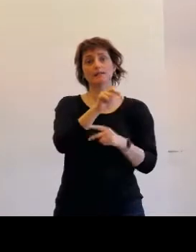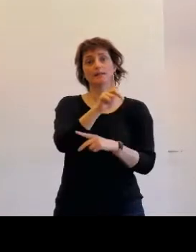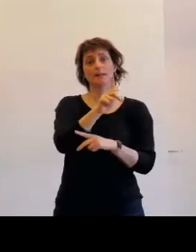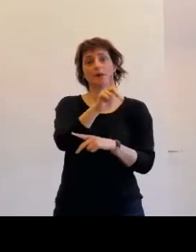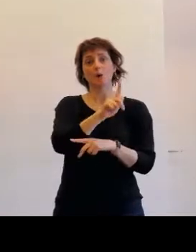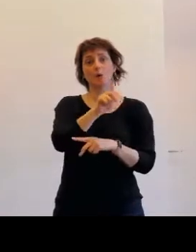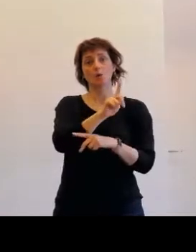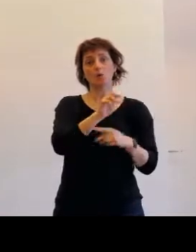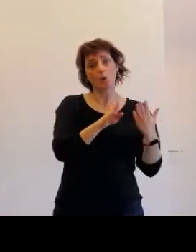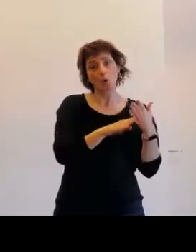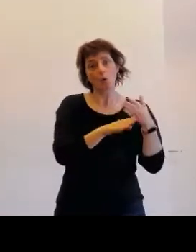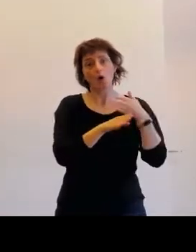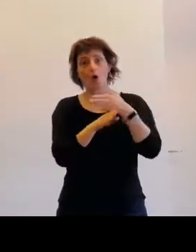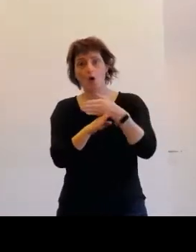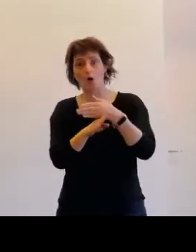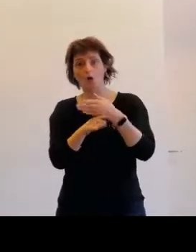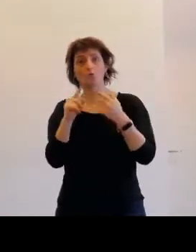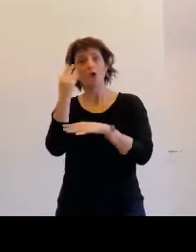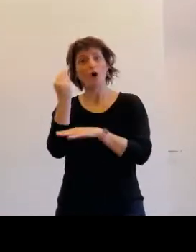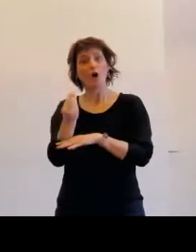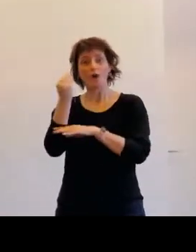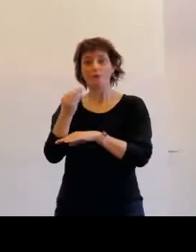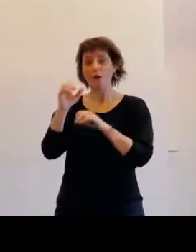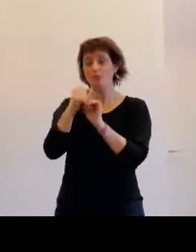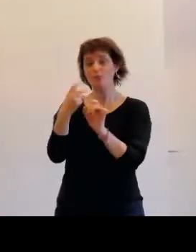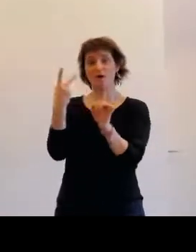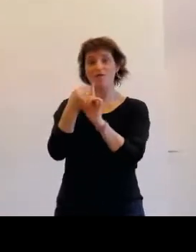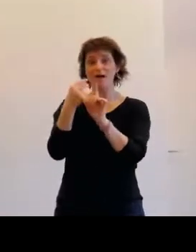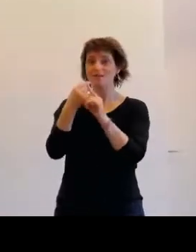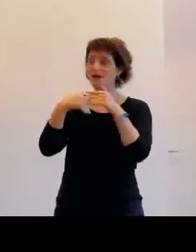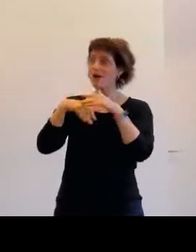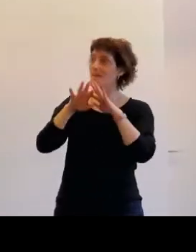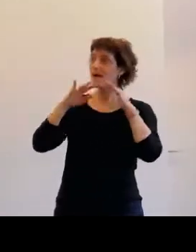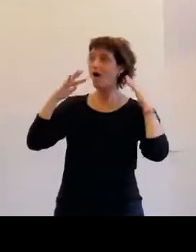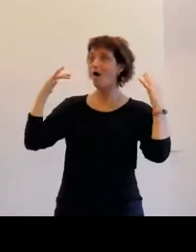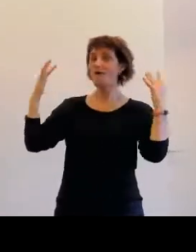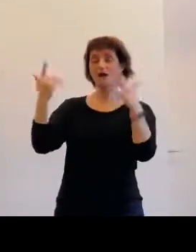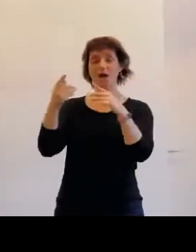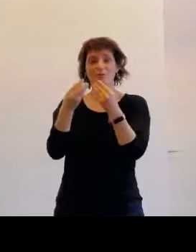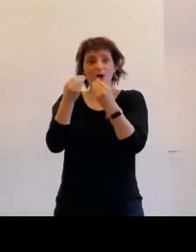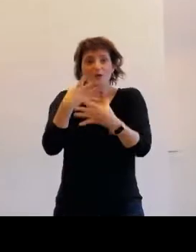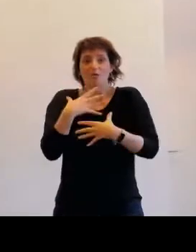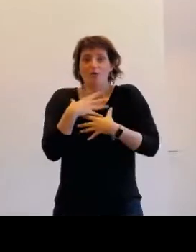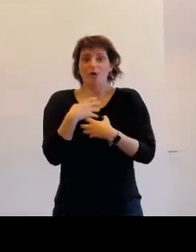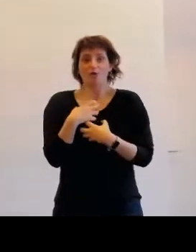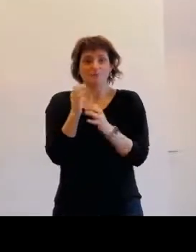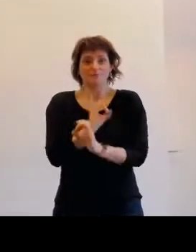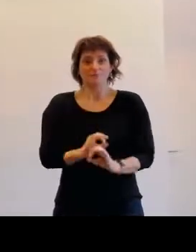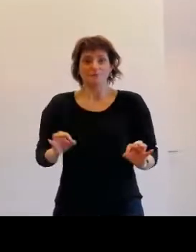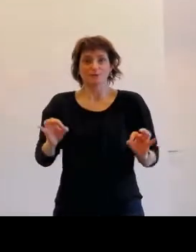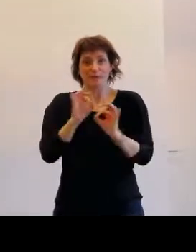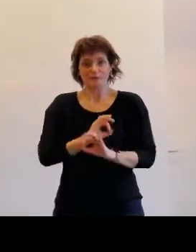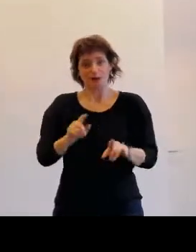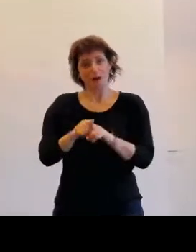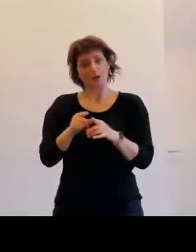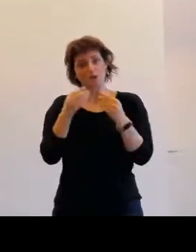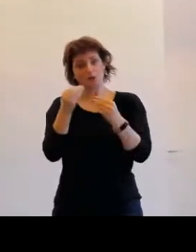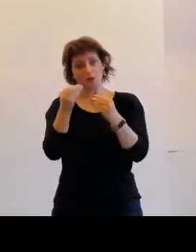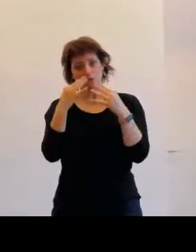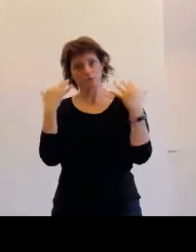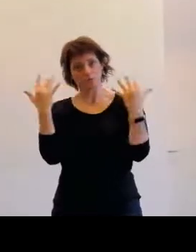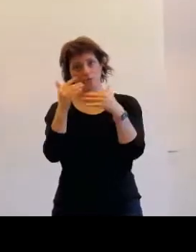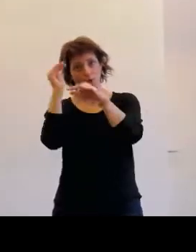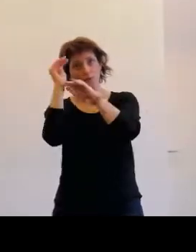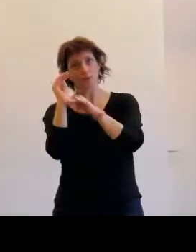aux enfants de 5 à 11 ans d'être vaccinés dans un environnement le moins anxiogène et le plus protecteur possible.